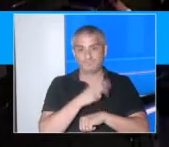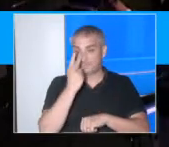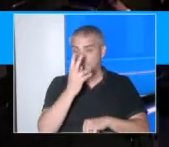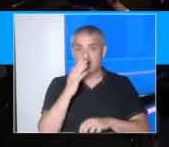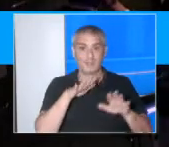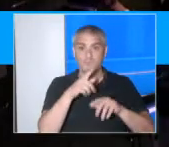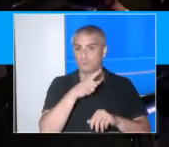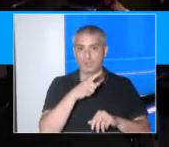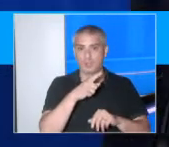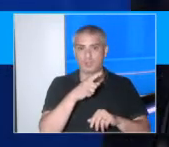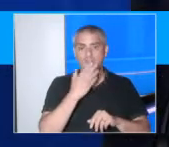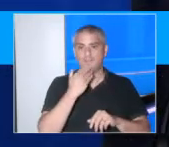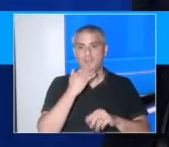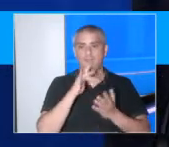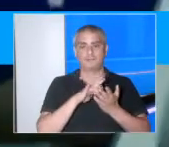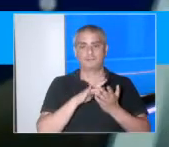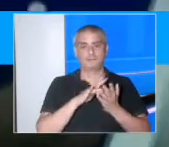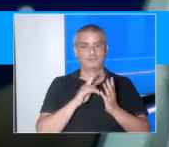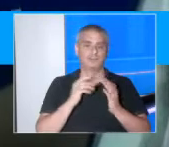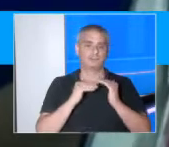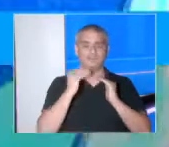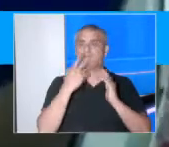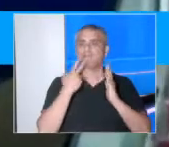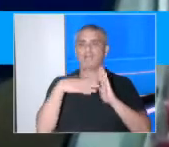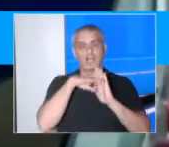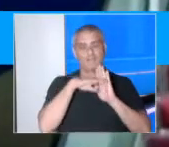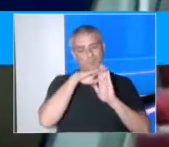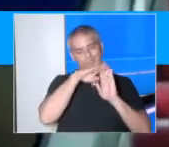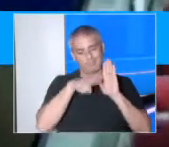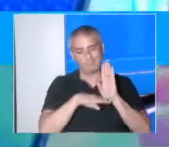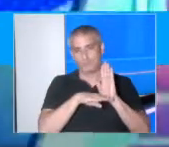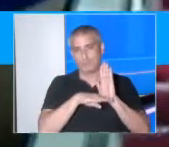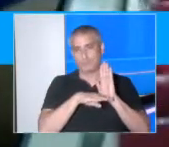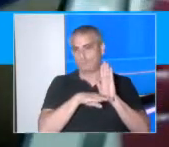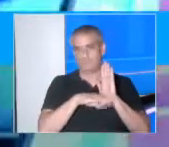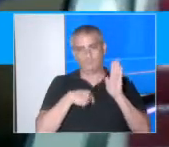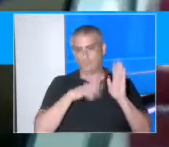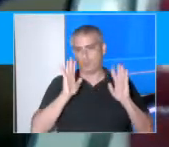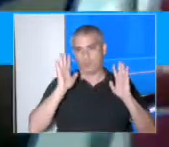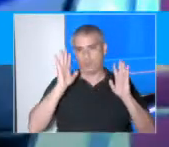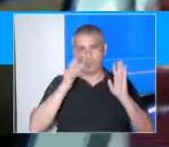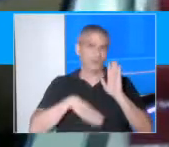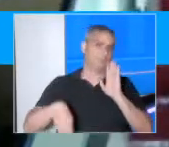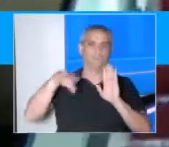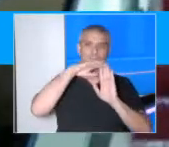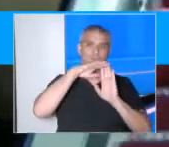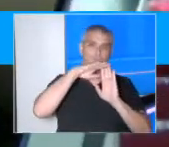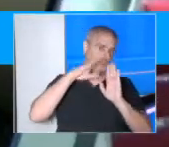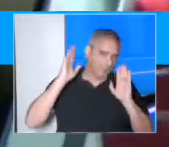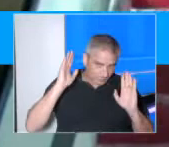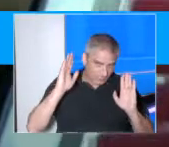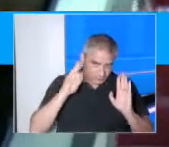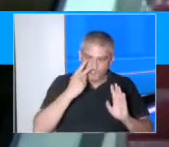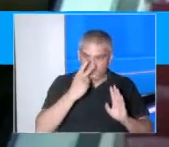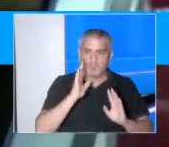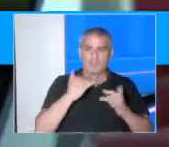שמבחינת הממשל ישראל נמצאת בו בסדר עדיפות יחסית נמוך. אנחנו לא בראש סדר היום,